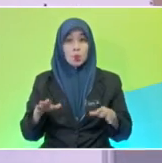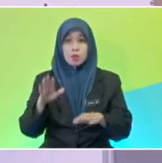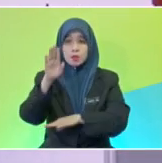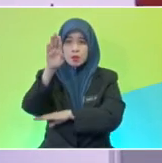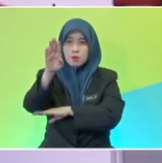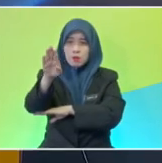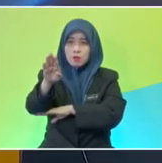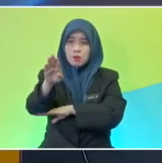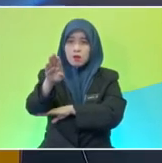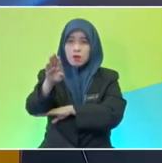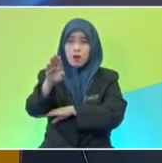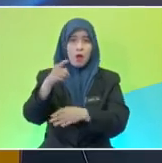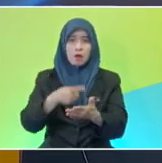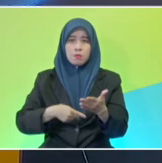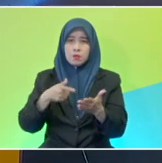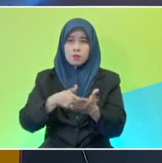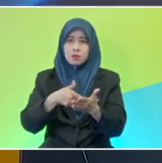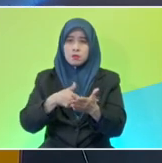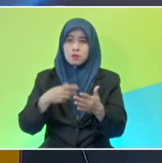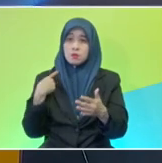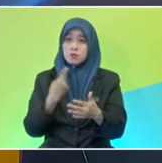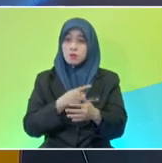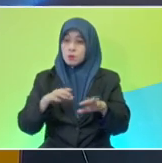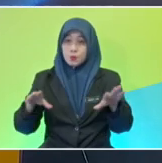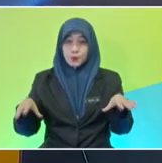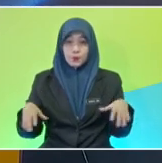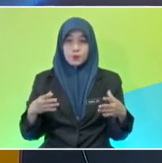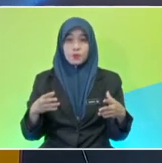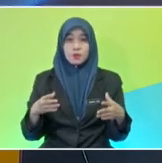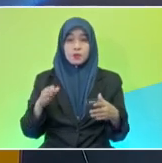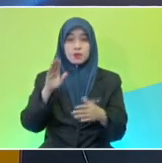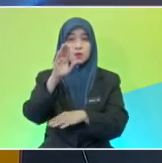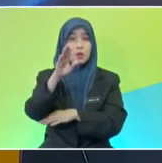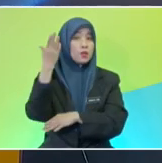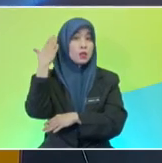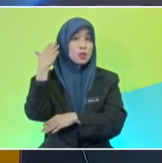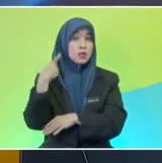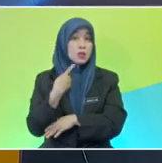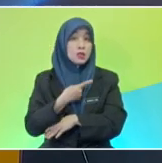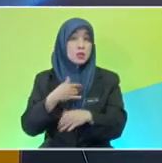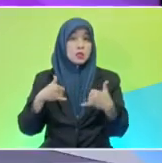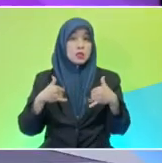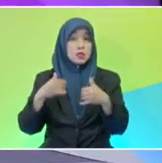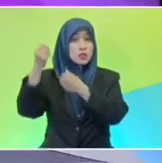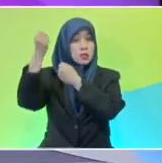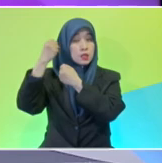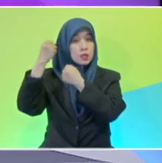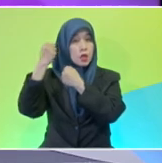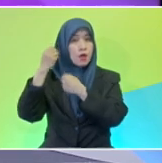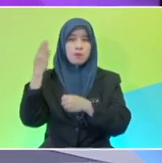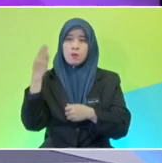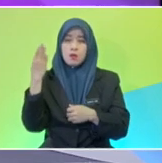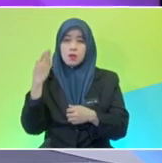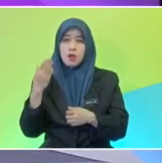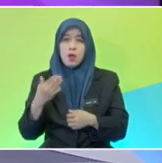petang dah. Dah petang, apa lagi yang kita boleh dapat petang? Tadi kita main layang-layang kan. Tapi biasanya anak-anak murid cikgu ni mesti